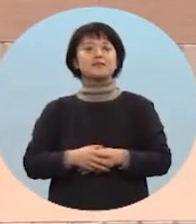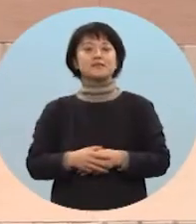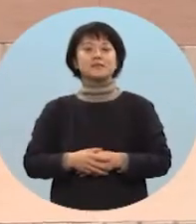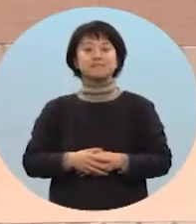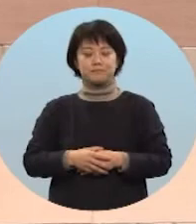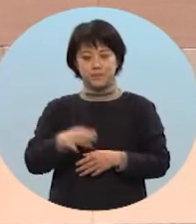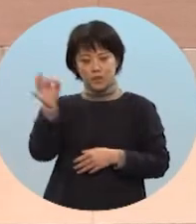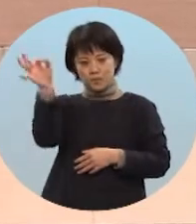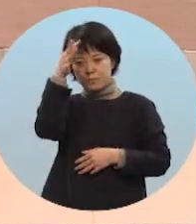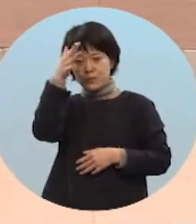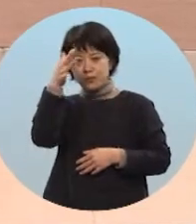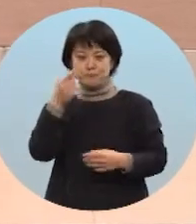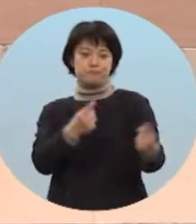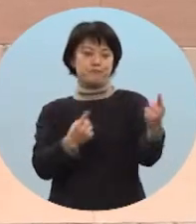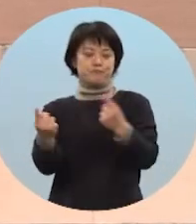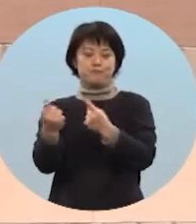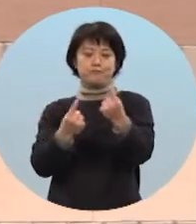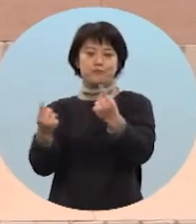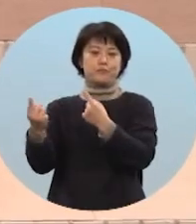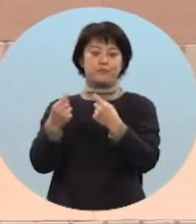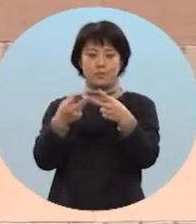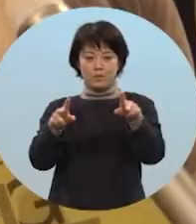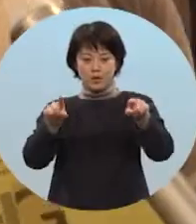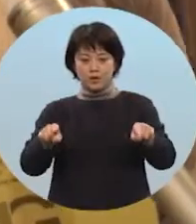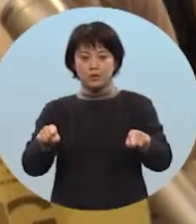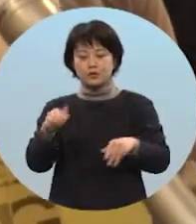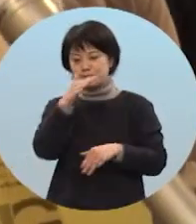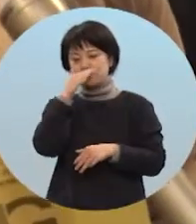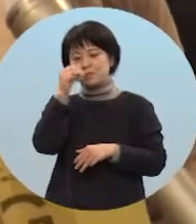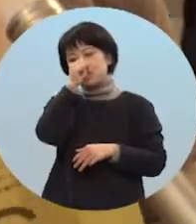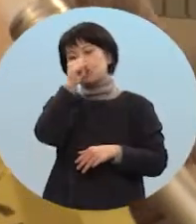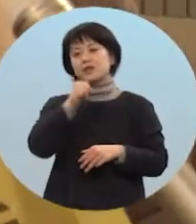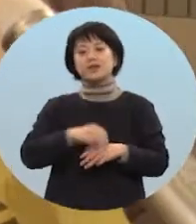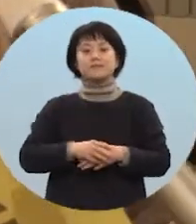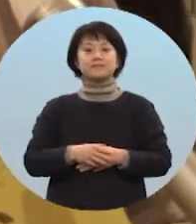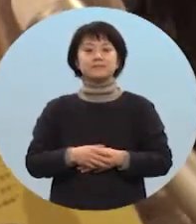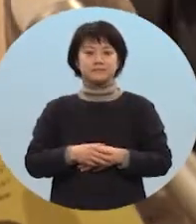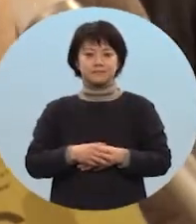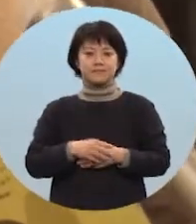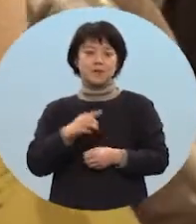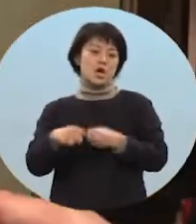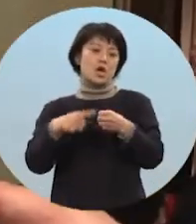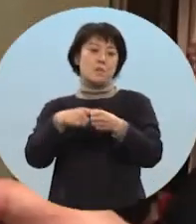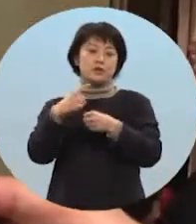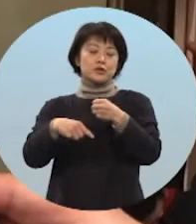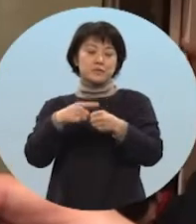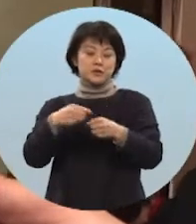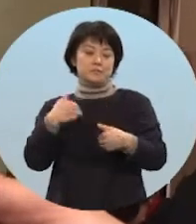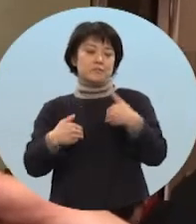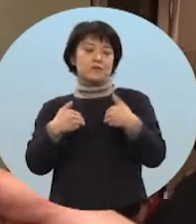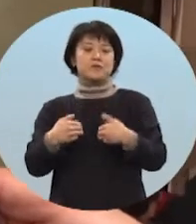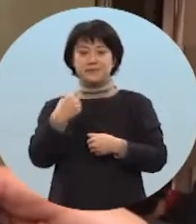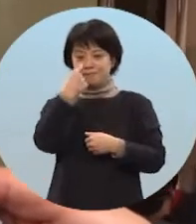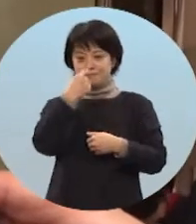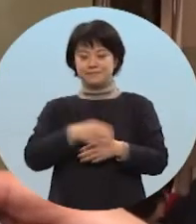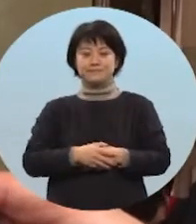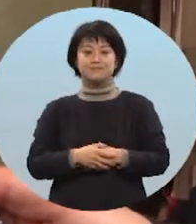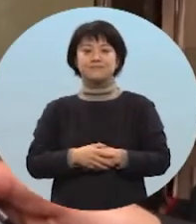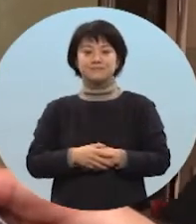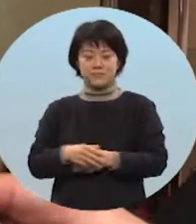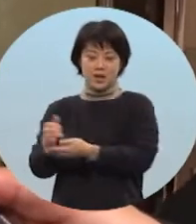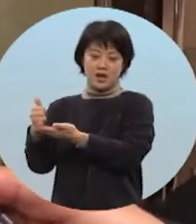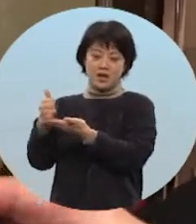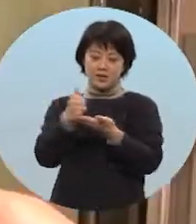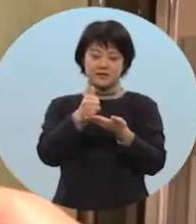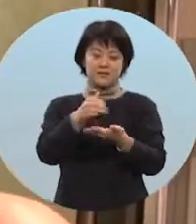が来られるイベントがあってとてもいいと思います。 毎年結構楽しみにしてます。 素晴らしいゲストの方々の演奏